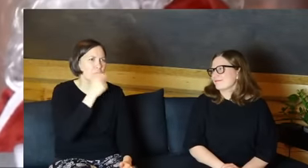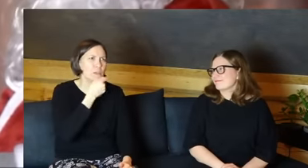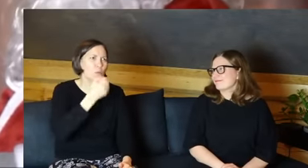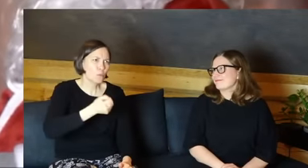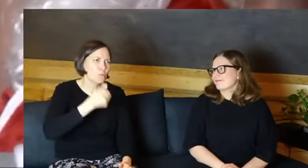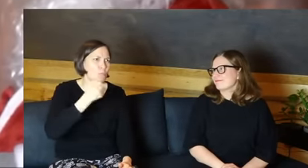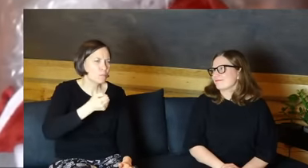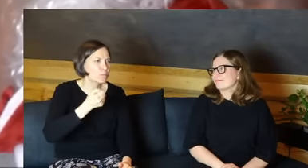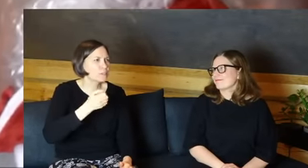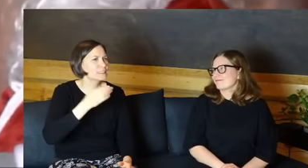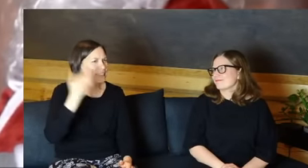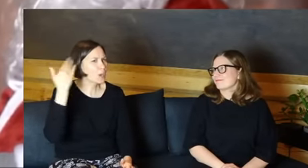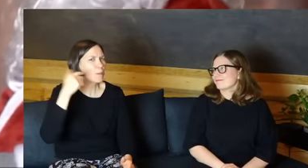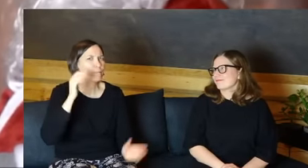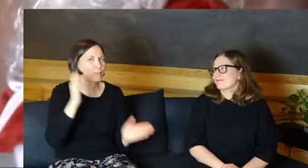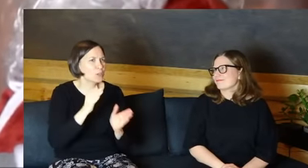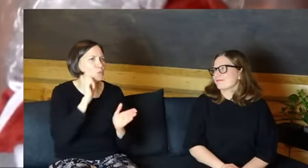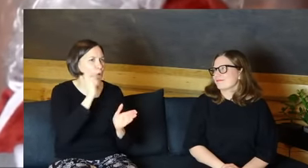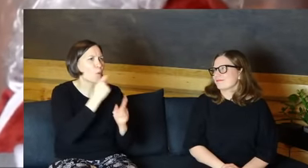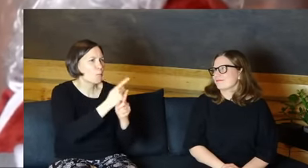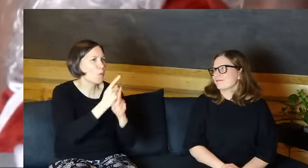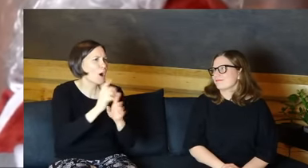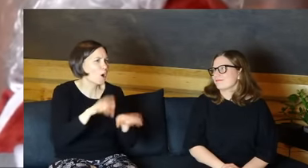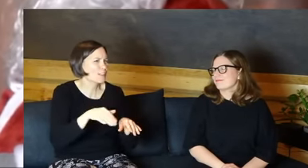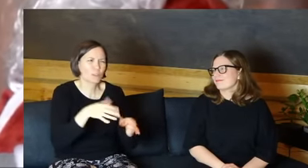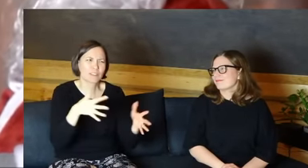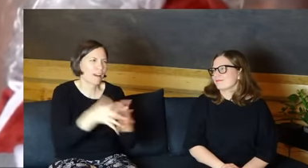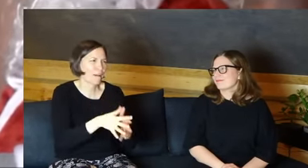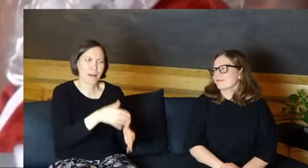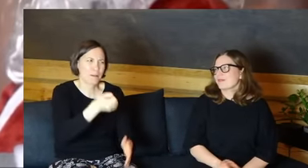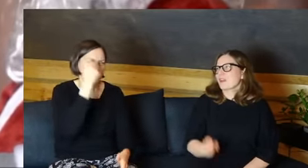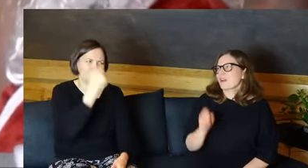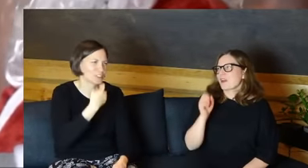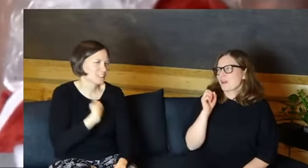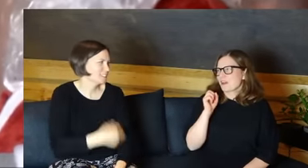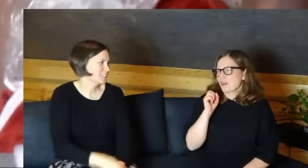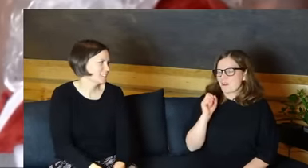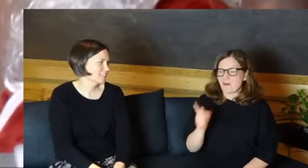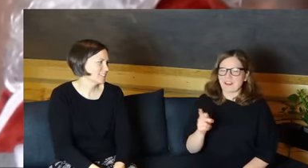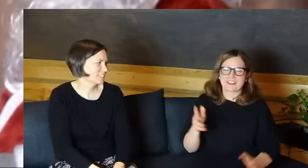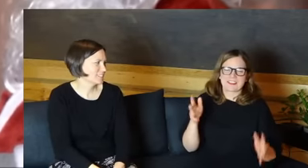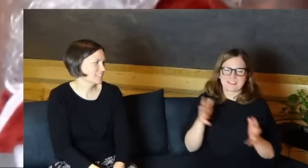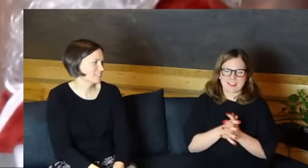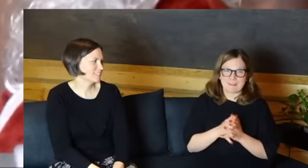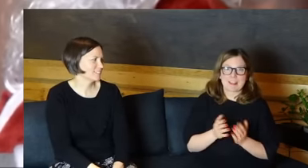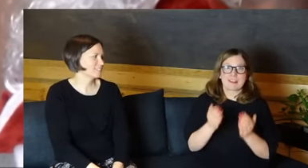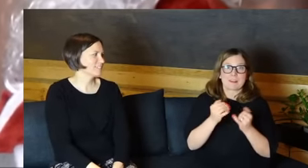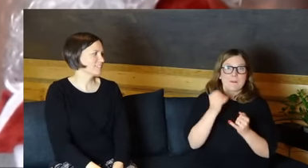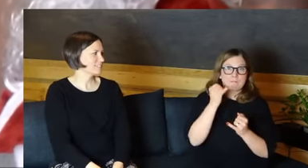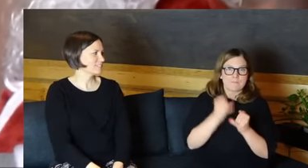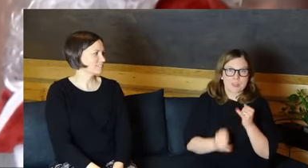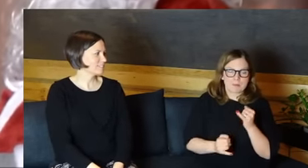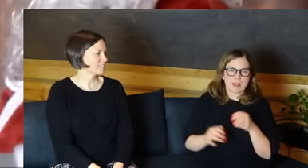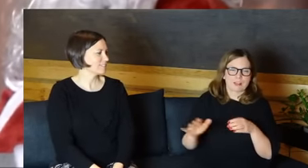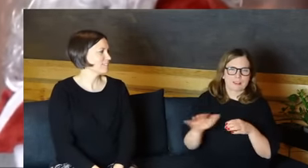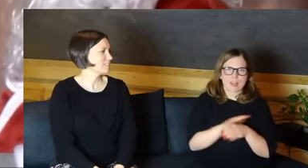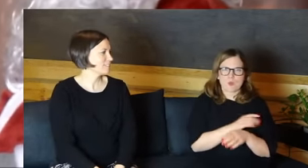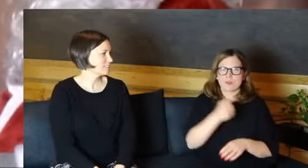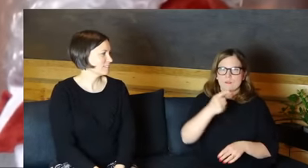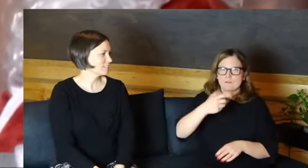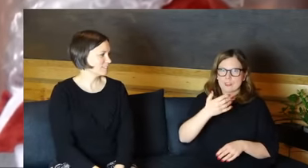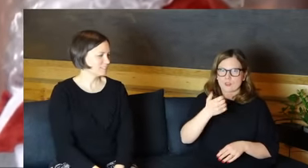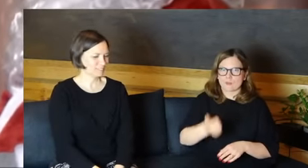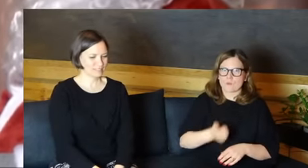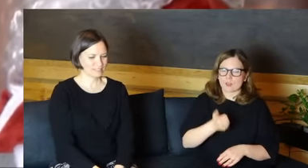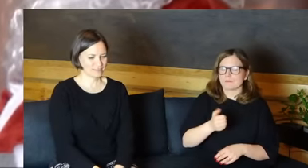pikkujouluilemassa mahdollisesti, mutta ei nyt tuu ihan tarkemmin mieleen. Okei. No niin, sitten mennään viimeiseen, eli 15, ja siinä niin pukki